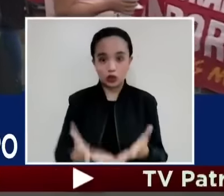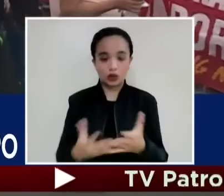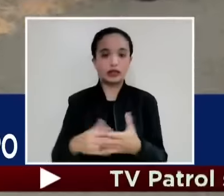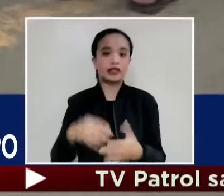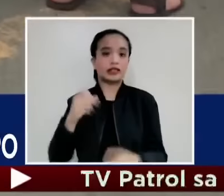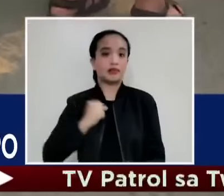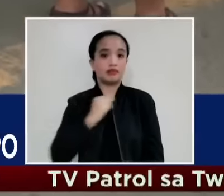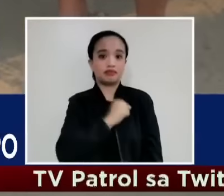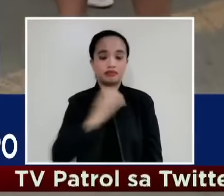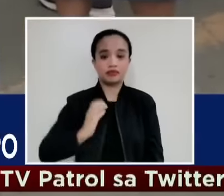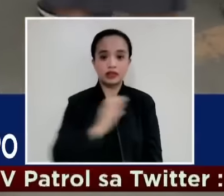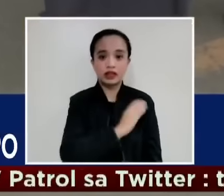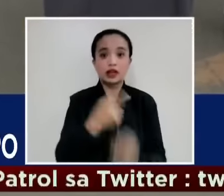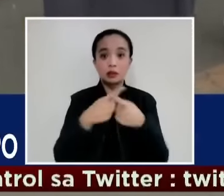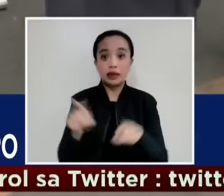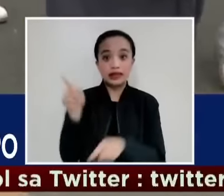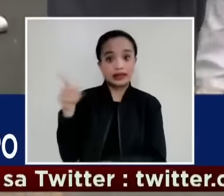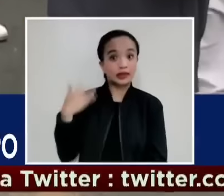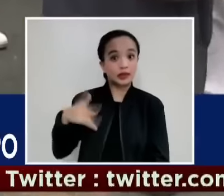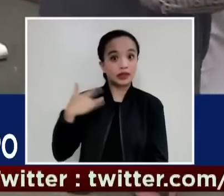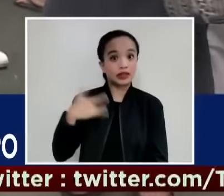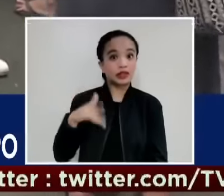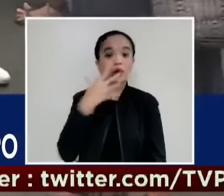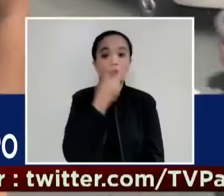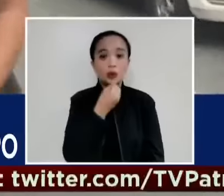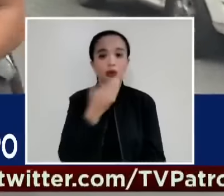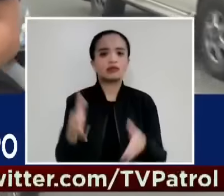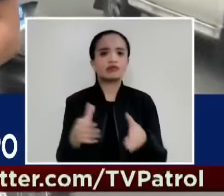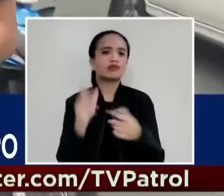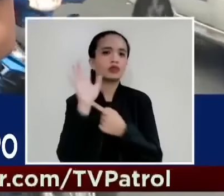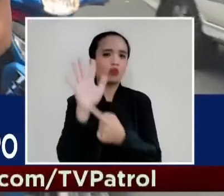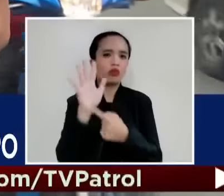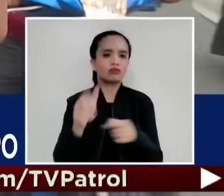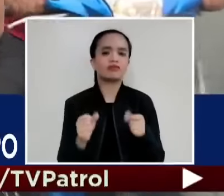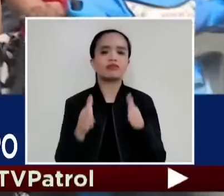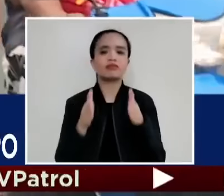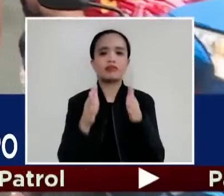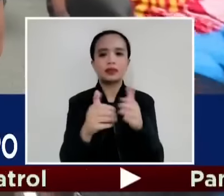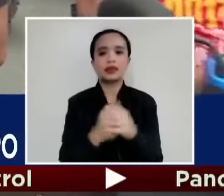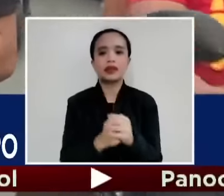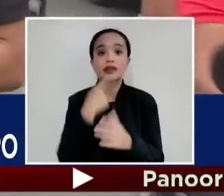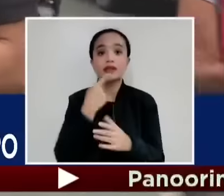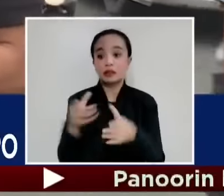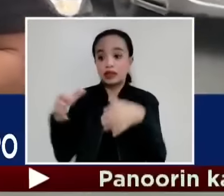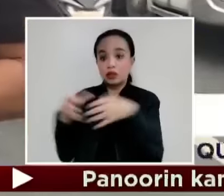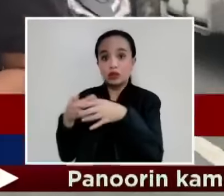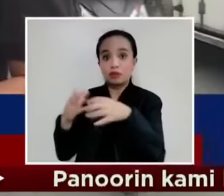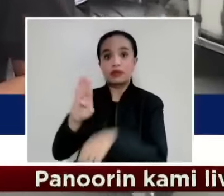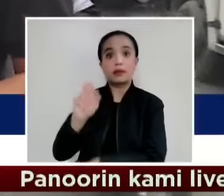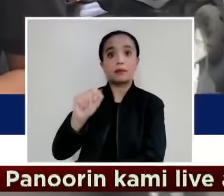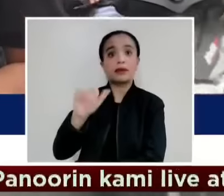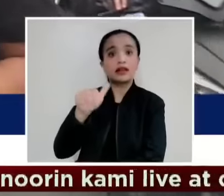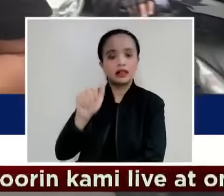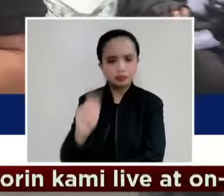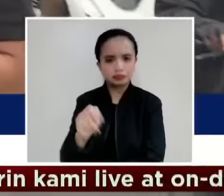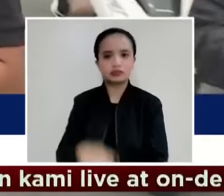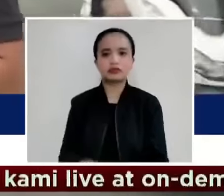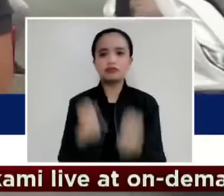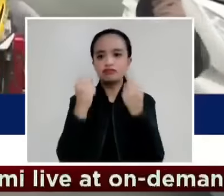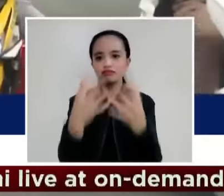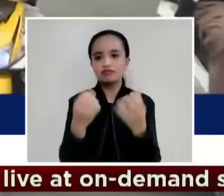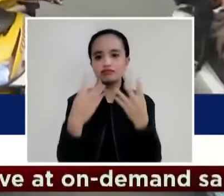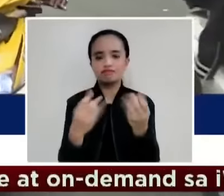sa kanilang fashion statement ang mga nasa kalsada. Ayon sa grupong bayan, mahigit 10,000 ang dumadalo sa kilos protesta ngayon.